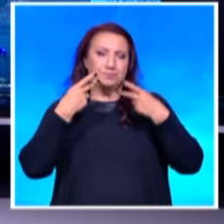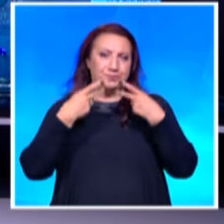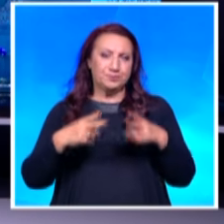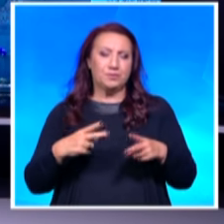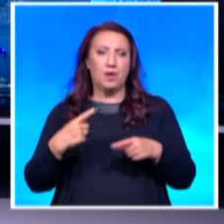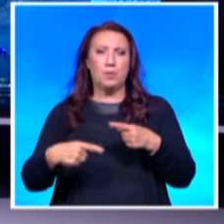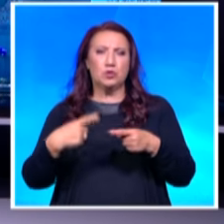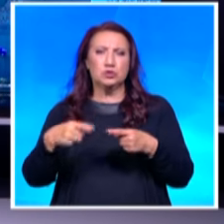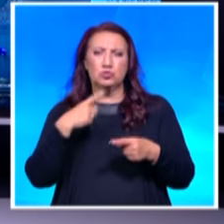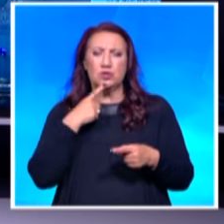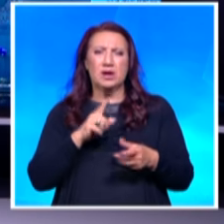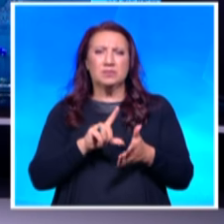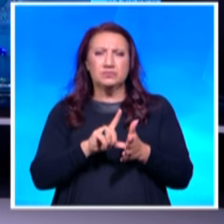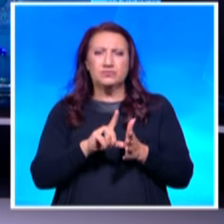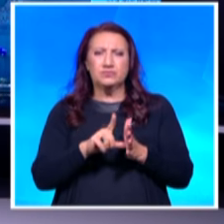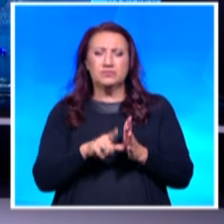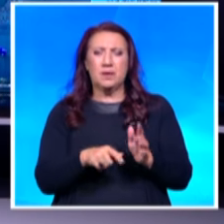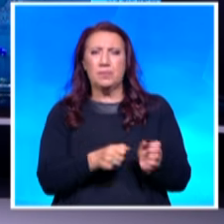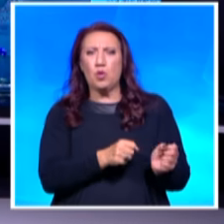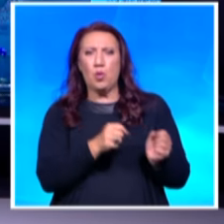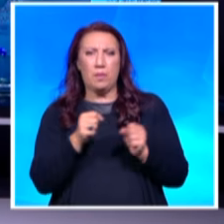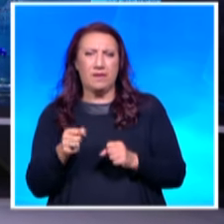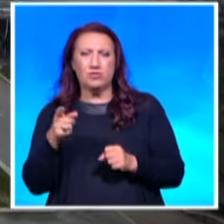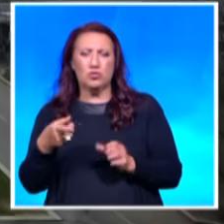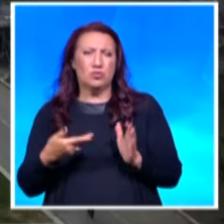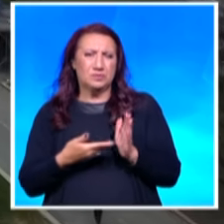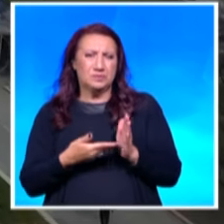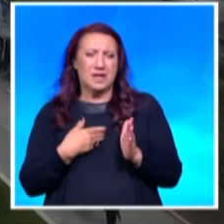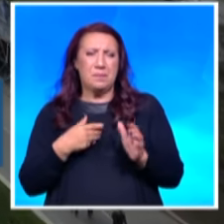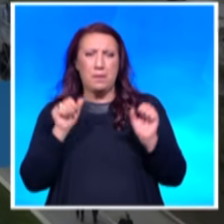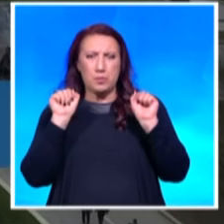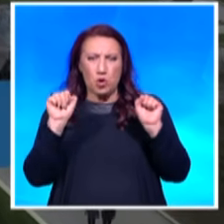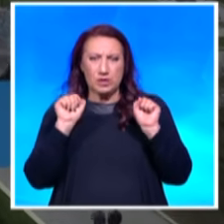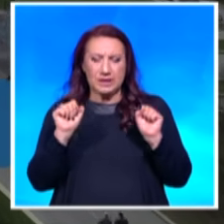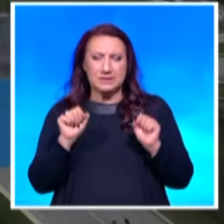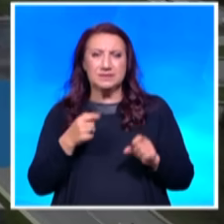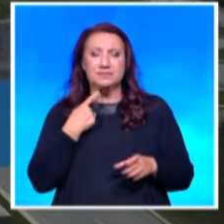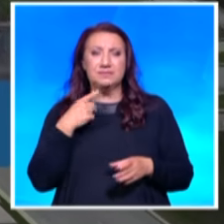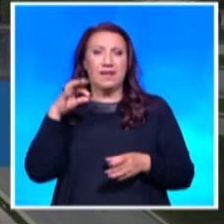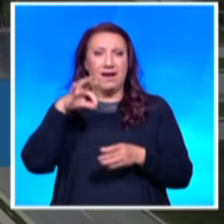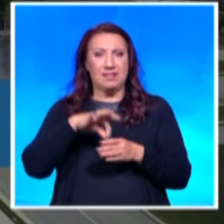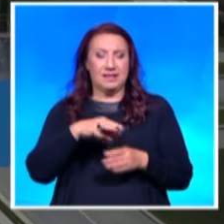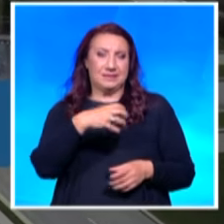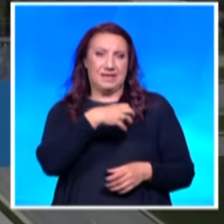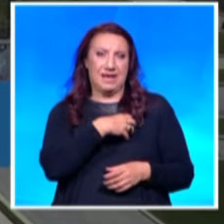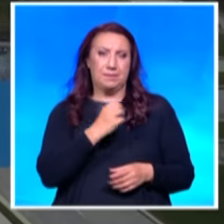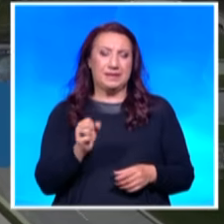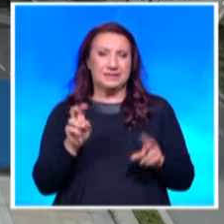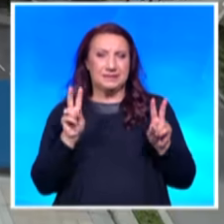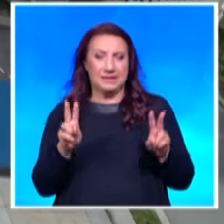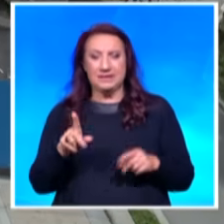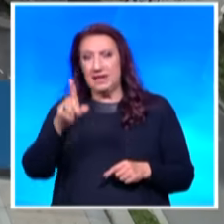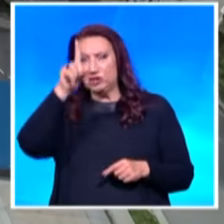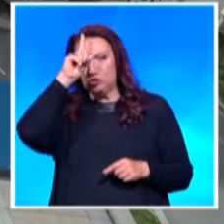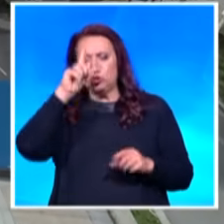и предизвика остри реакции и протести. С гласовете на ГЕРБ и СДС в Столичния общински съвет процедурата